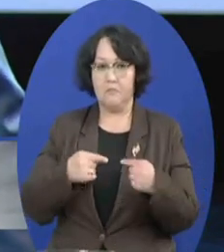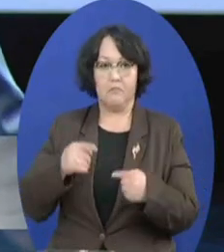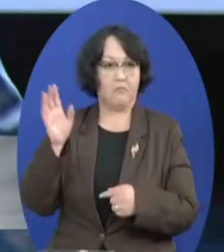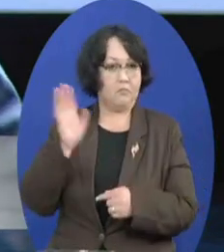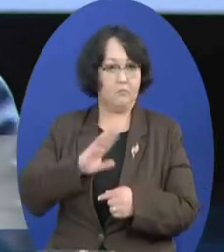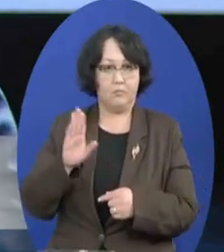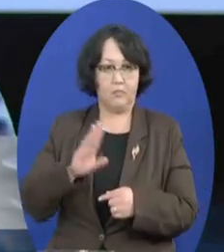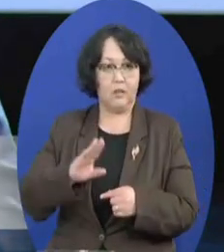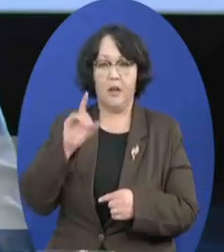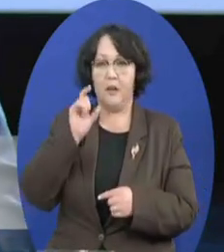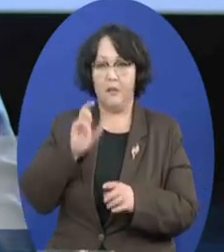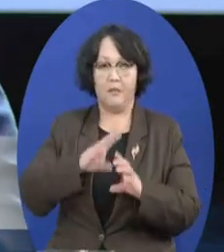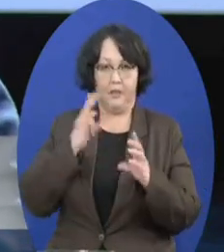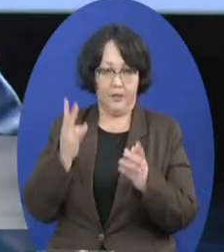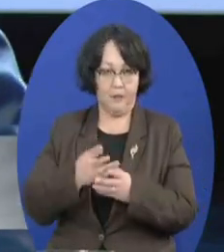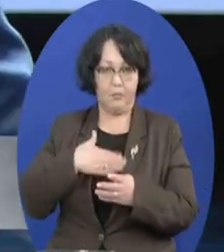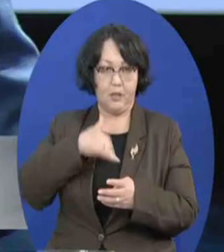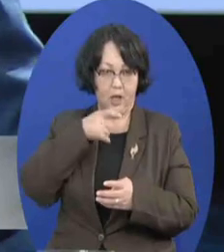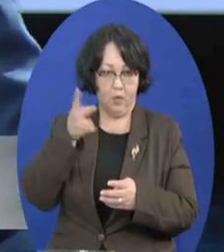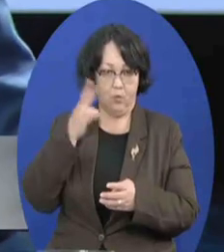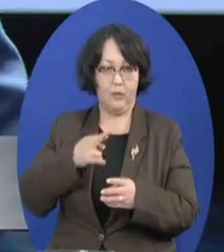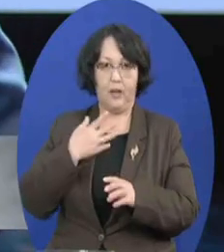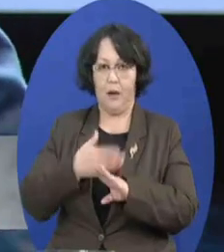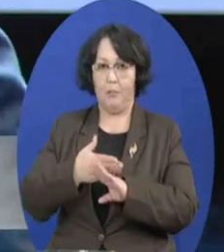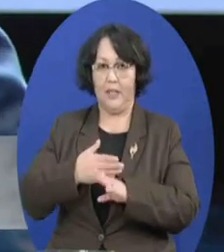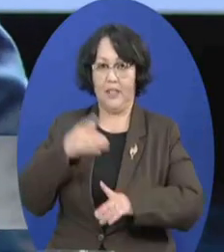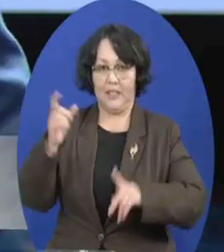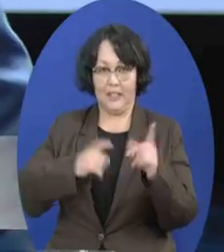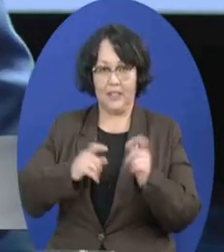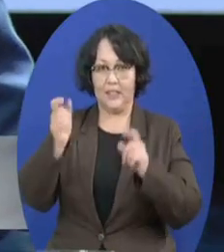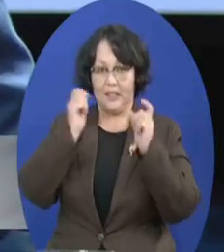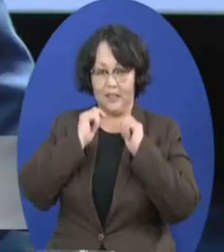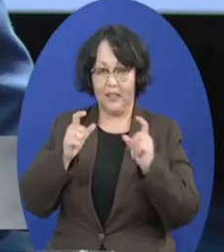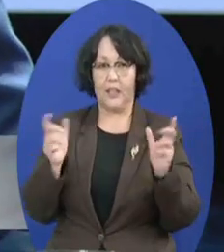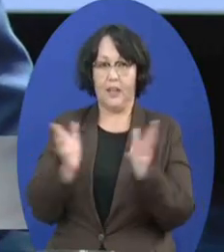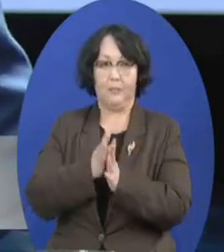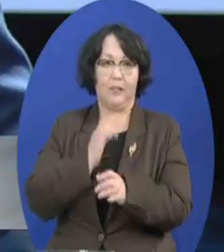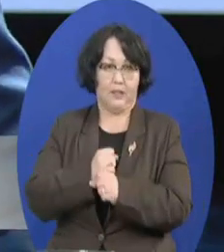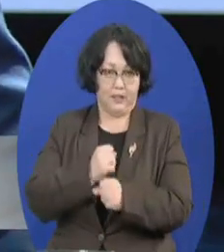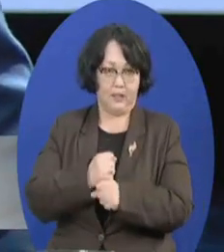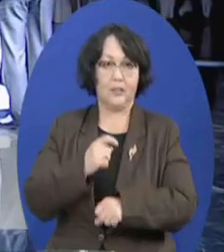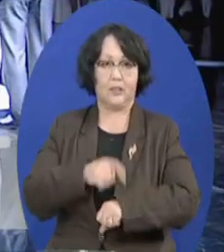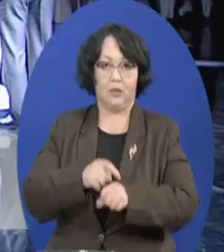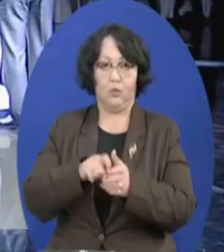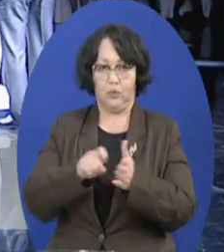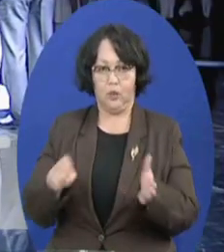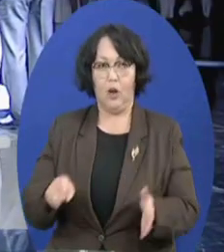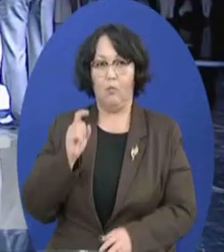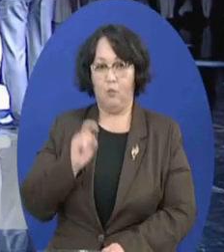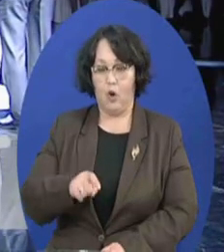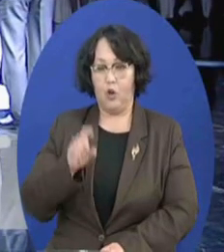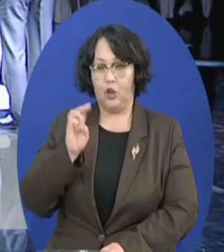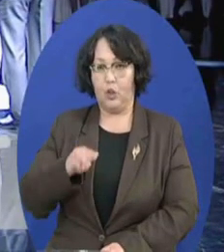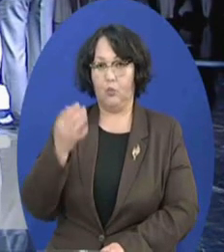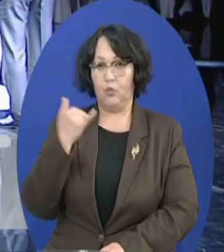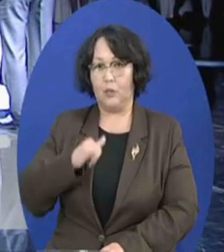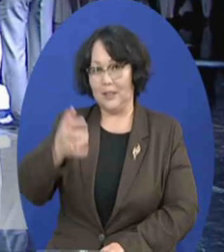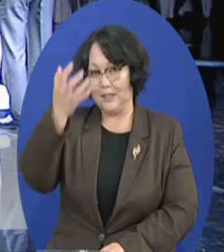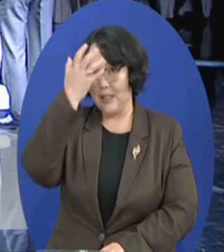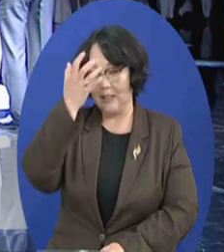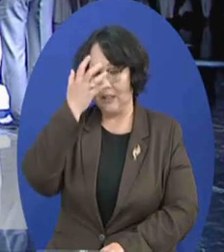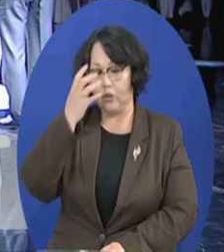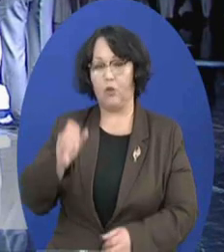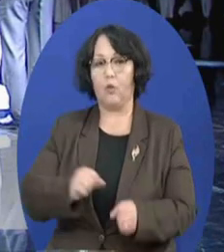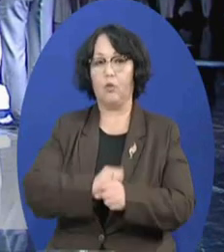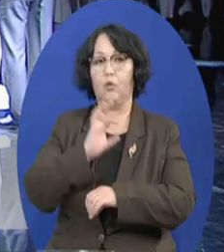эвлэлтэн нэгдэж эрүүл мэндэ хамгаалах эдийн засгаас сэргээх хамтран зүтгэл цаг хугацаа. Тийм ч учраас засгийн газрын цар